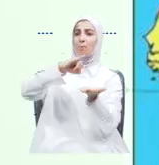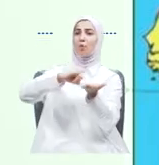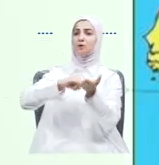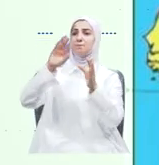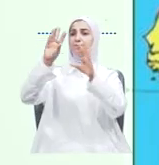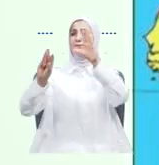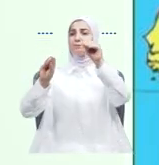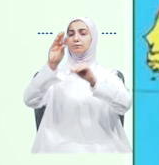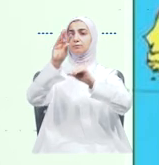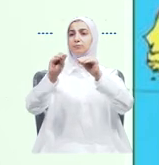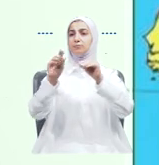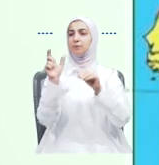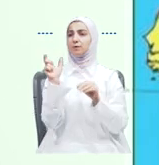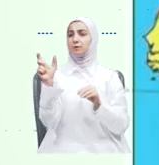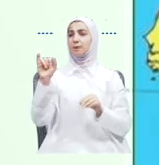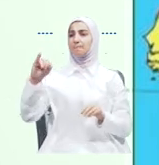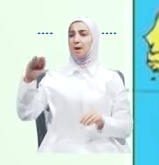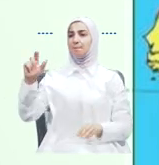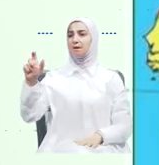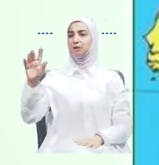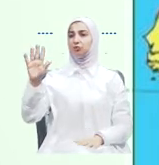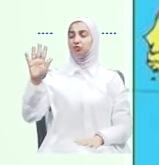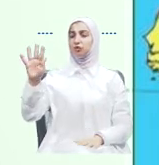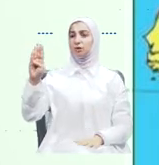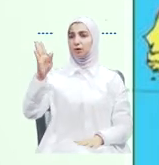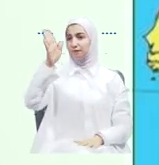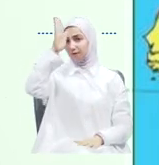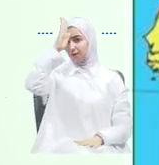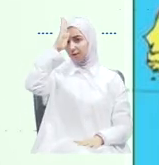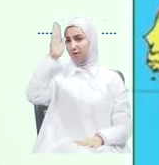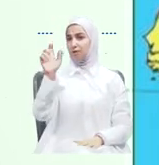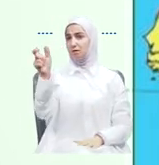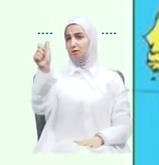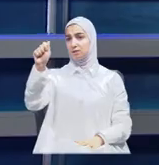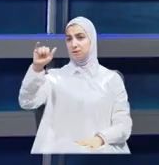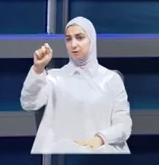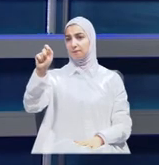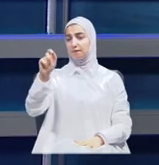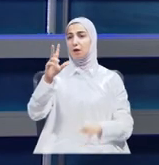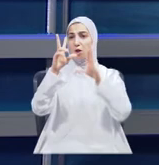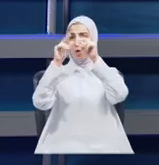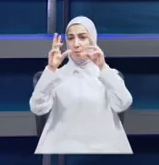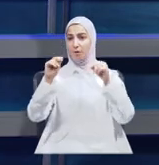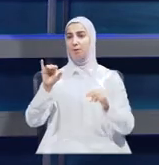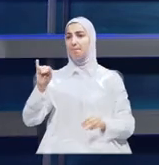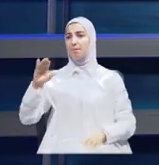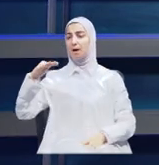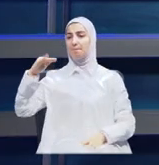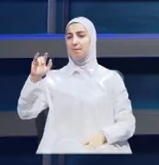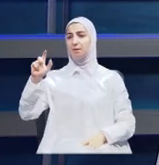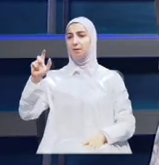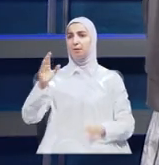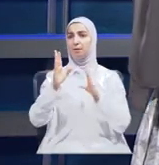الإجابة: محمد شكري الألوسي في العراق، ناصيف اليازجي في لبنان، محمد عبده في